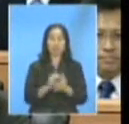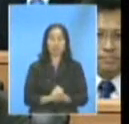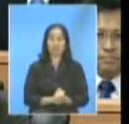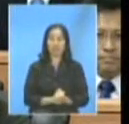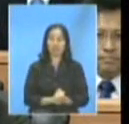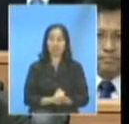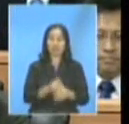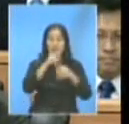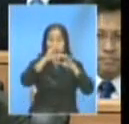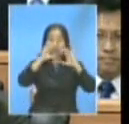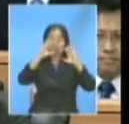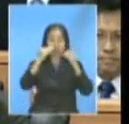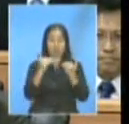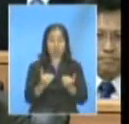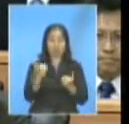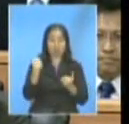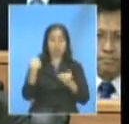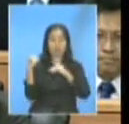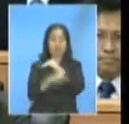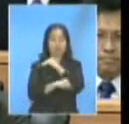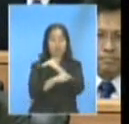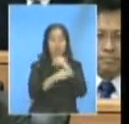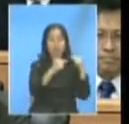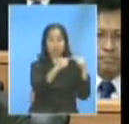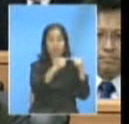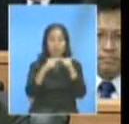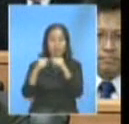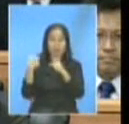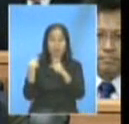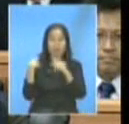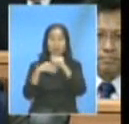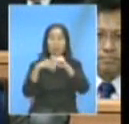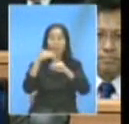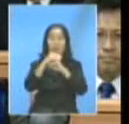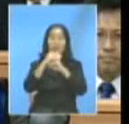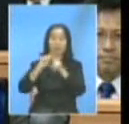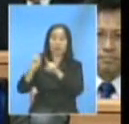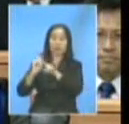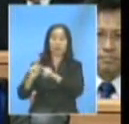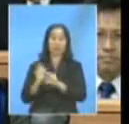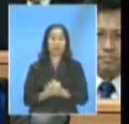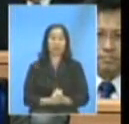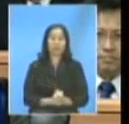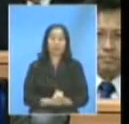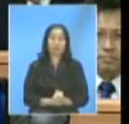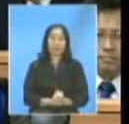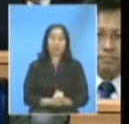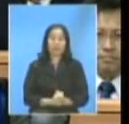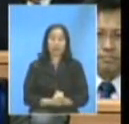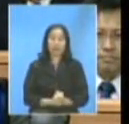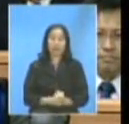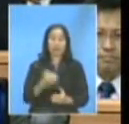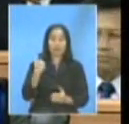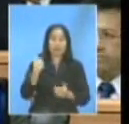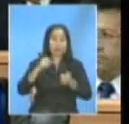งของรัฐบาลวันนี้มีการทุจริตอย่างต่อเนื่องทุกโครงการทุกเรื่องเกิดการทุจริตทั้งนั้นนะครับถึงเป็นข้อค้น